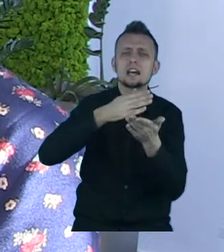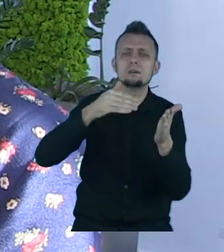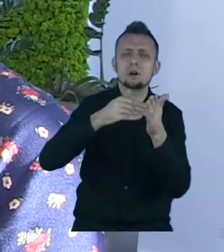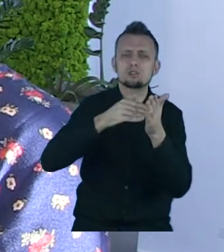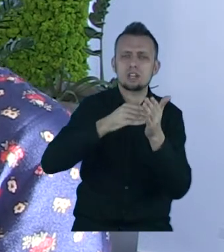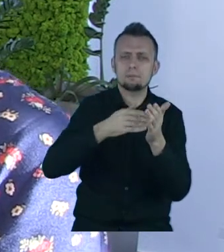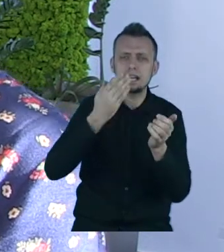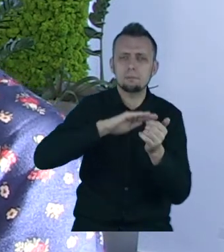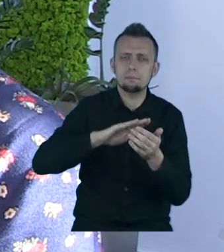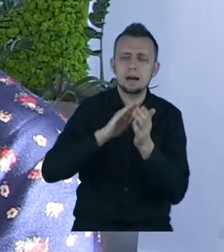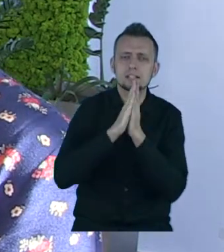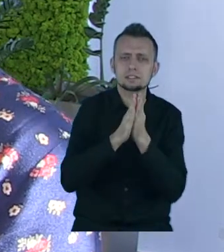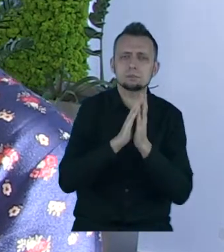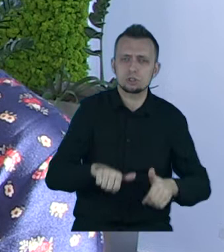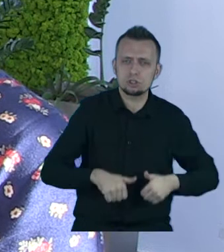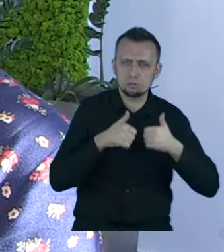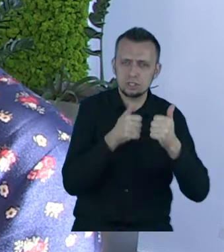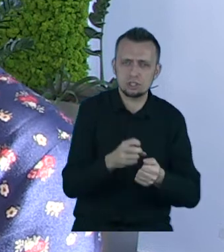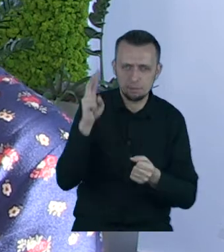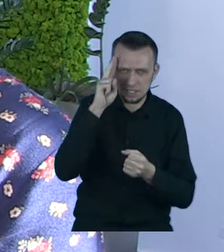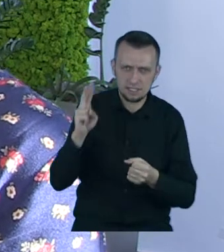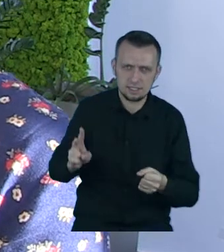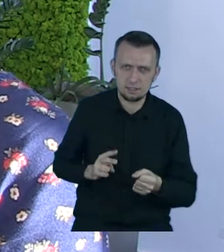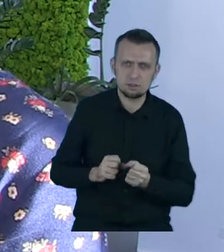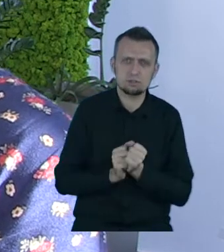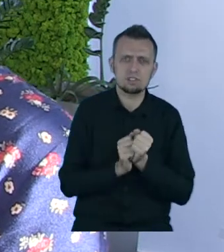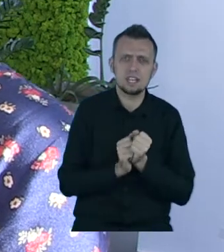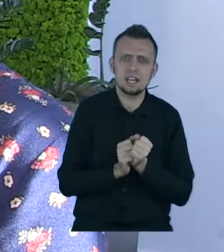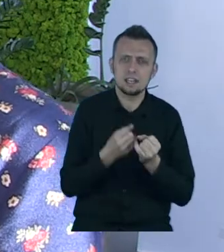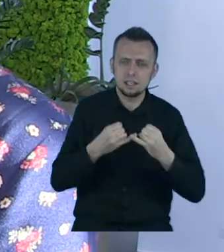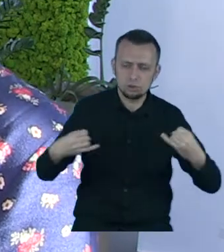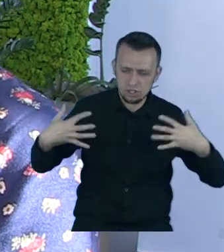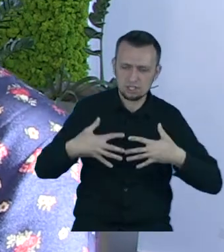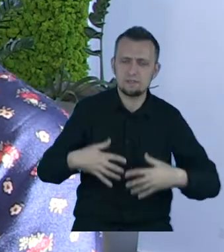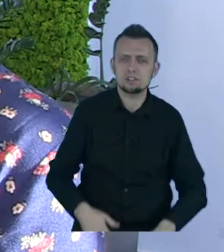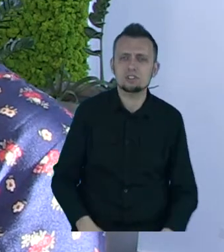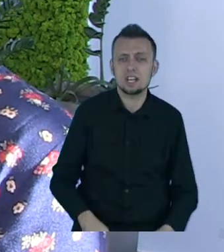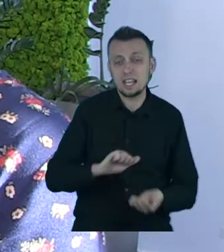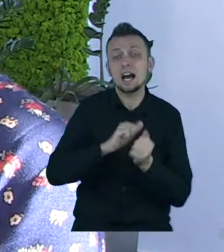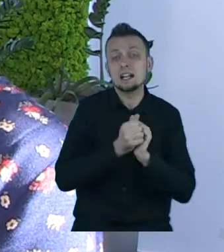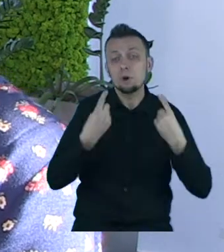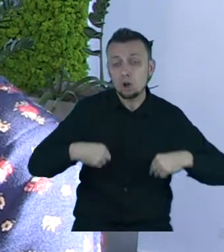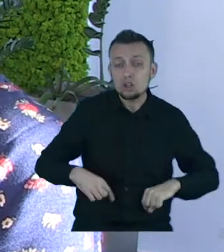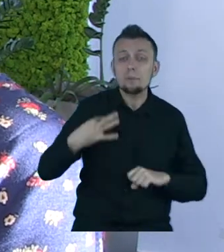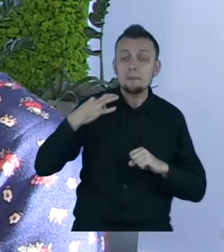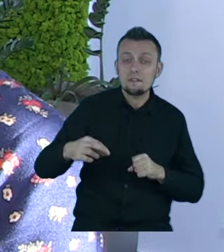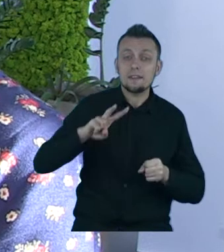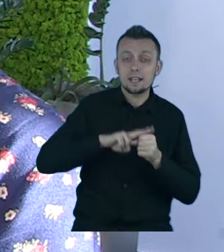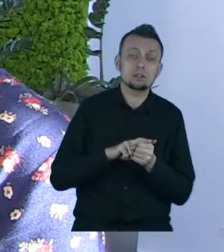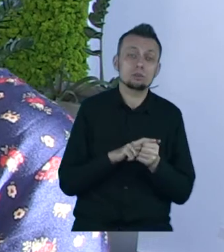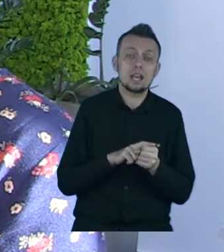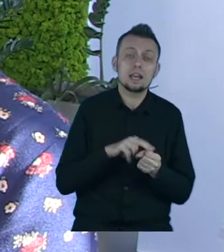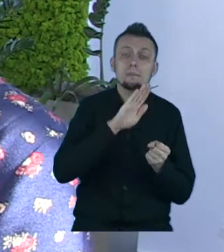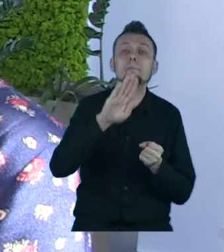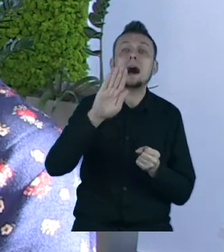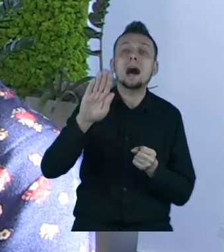Bardzo prosimy o to, żeby instytucje, fundacje, stowarzyszenia lub osoby prywatne mające coś do